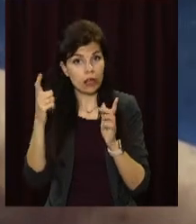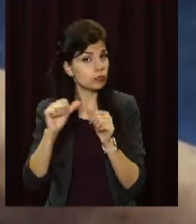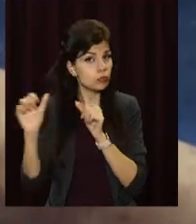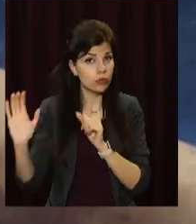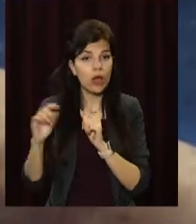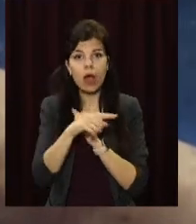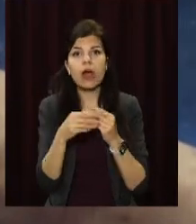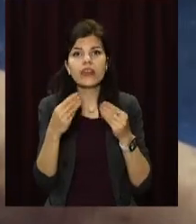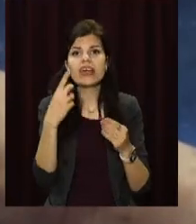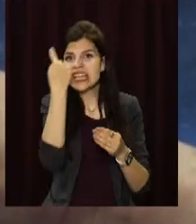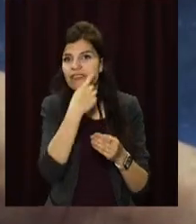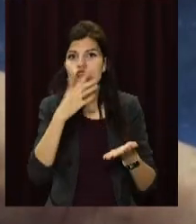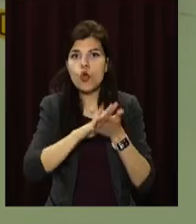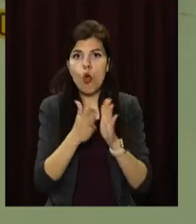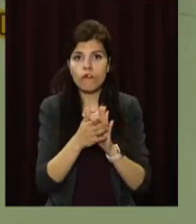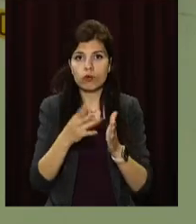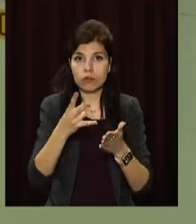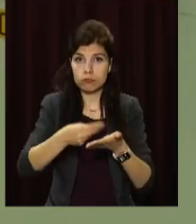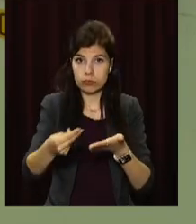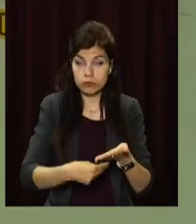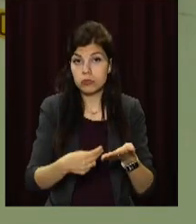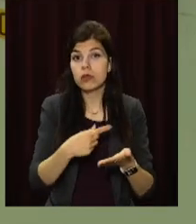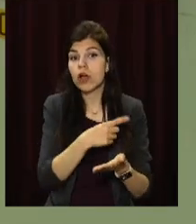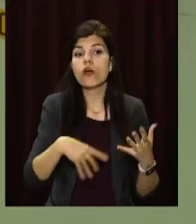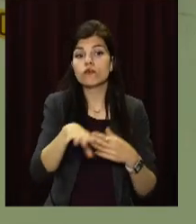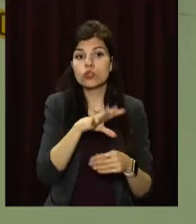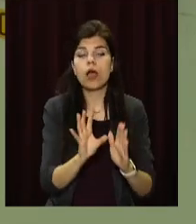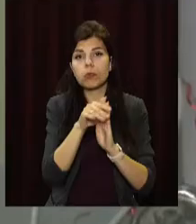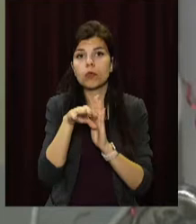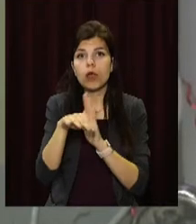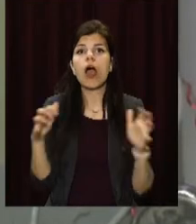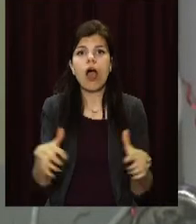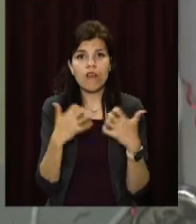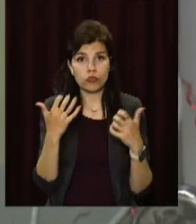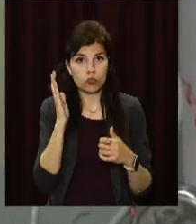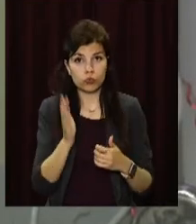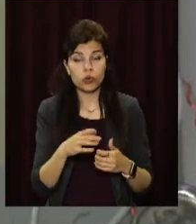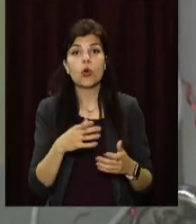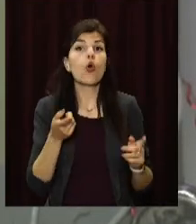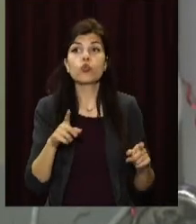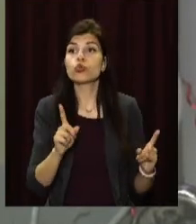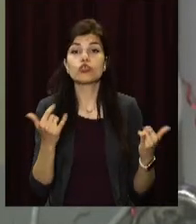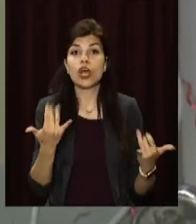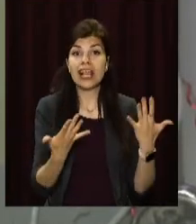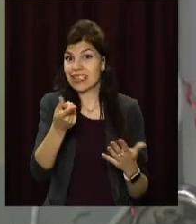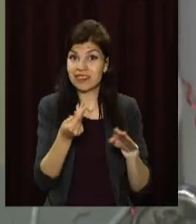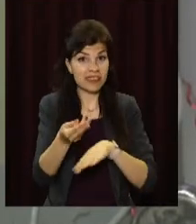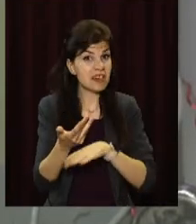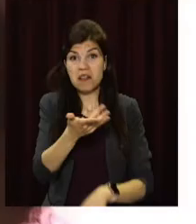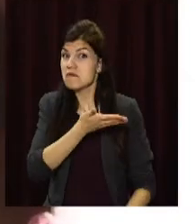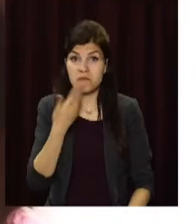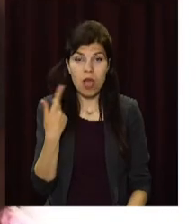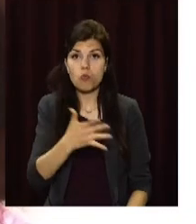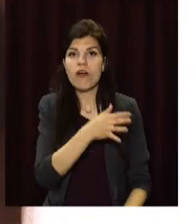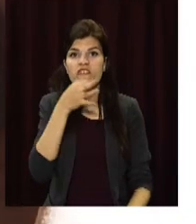надаватимуть на підставі індивідуальних договорів. До них всі споживачі приєднаються автоматично. Тобто тепер за несплату грошей жителі